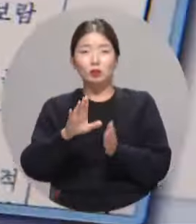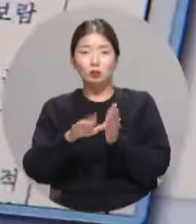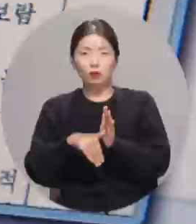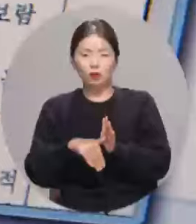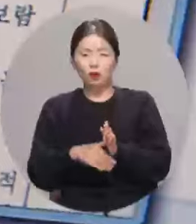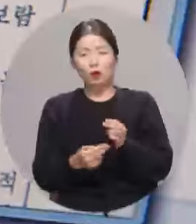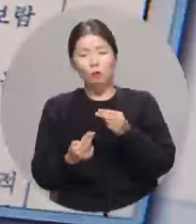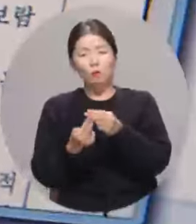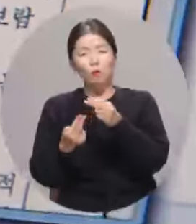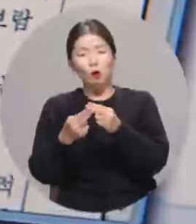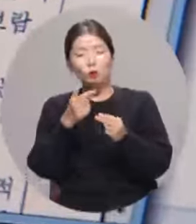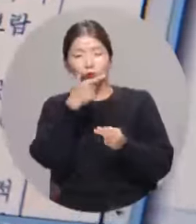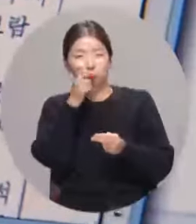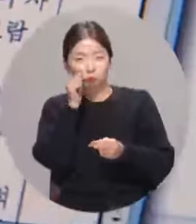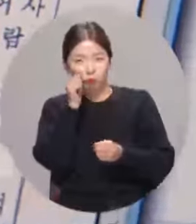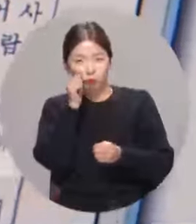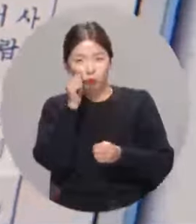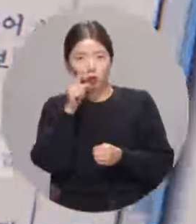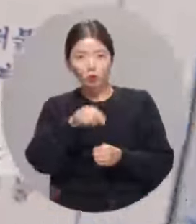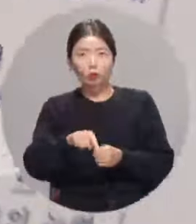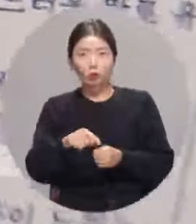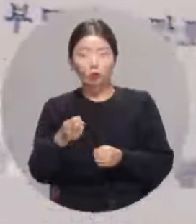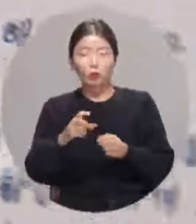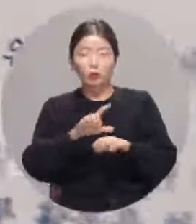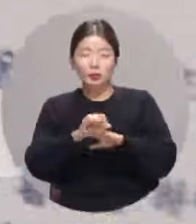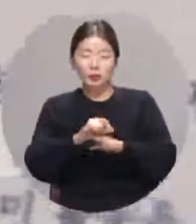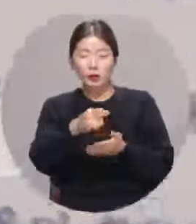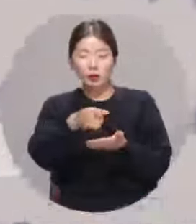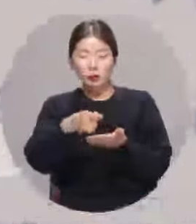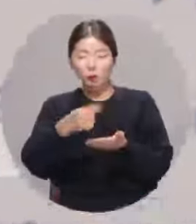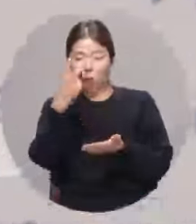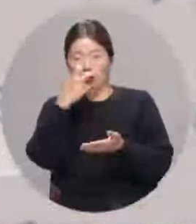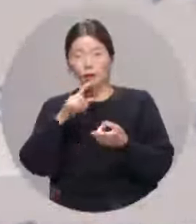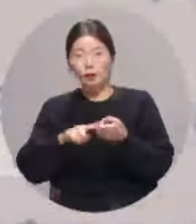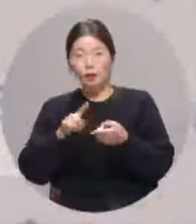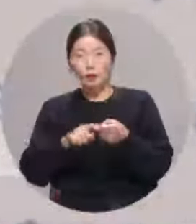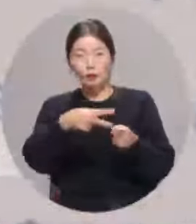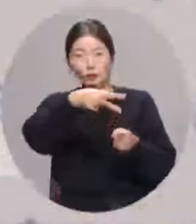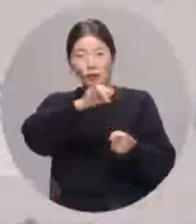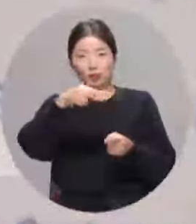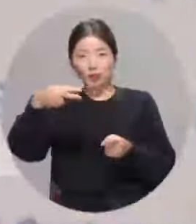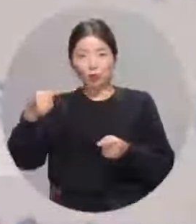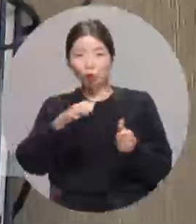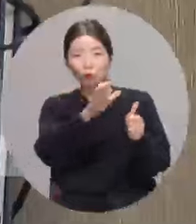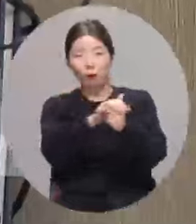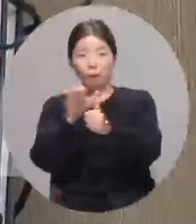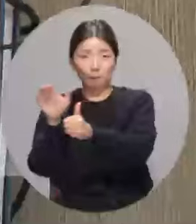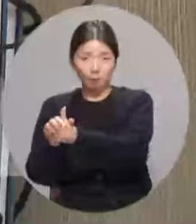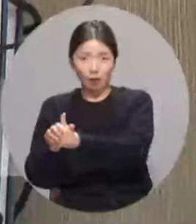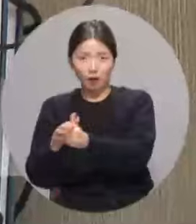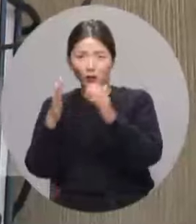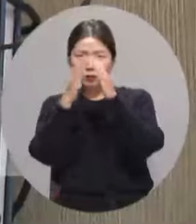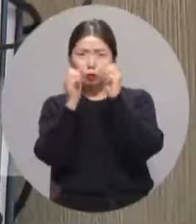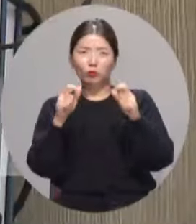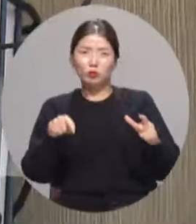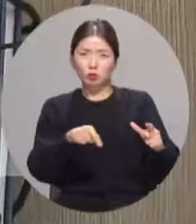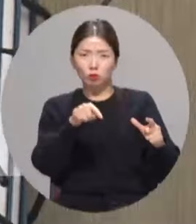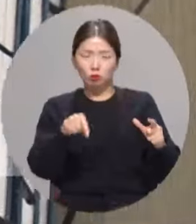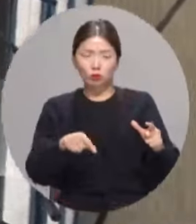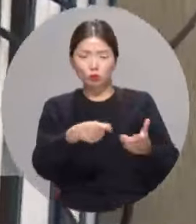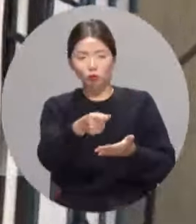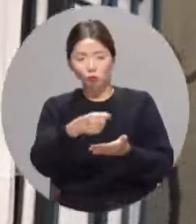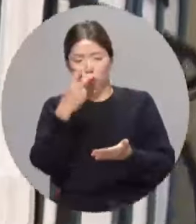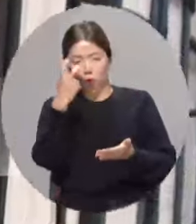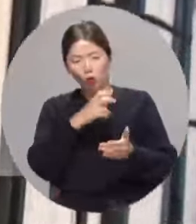공간 부족을 이유로 생기부를 포함한 지방기록물 관리를 각 시도로 넘겼지만 전라북도는